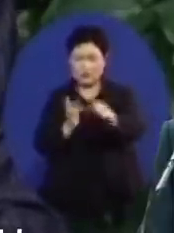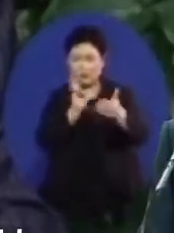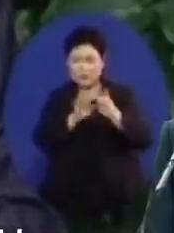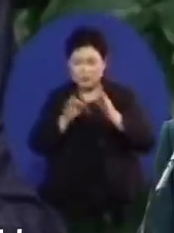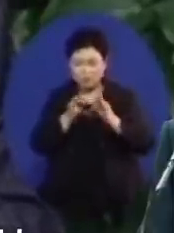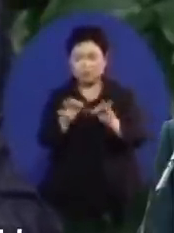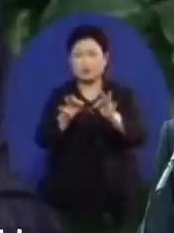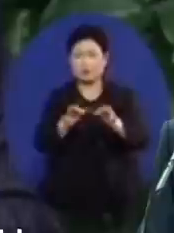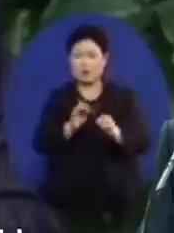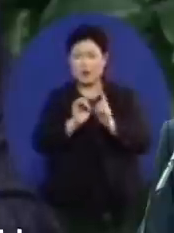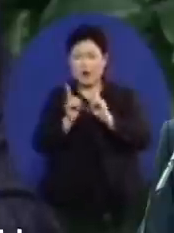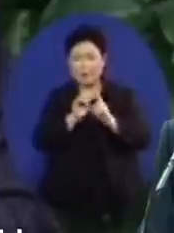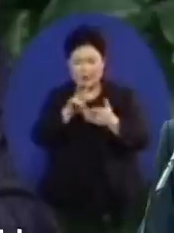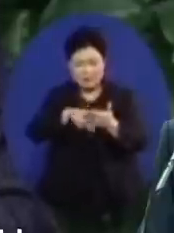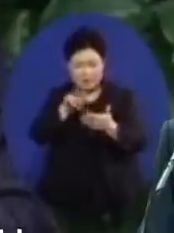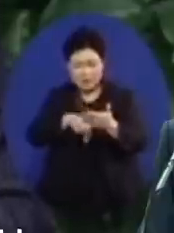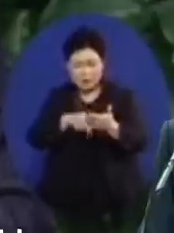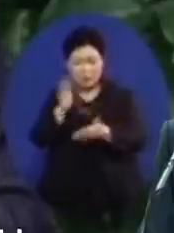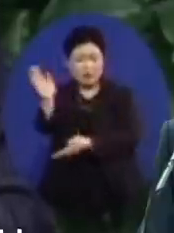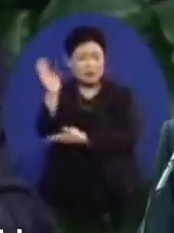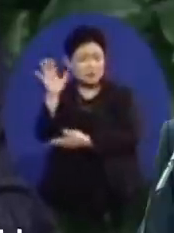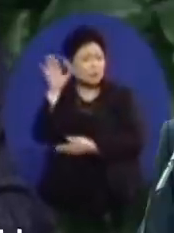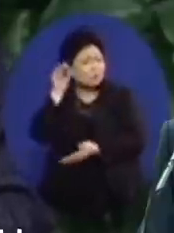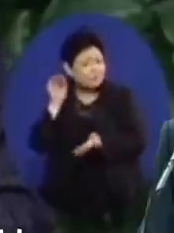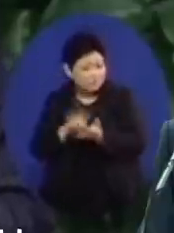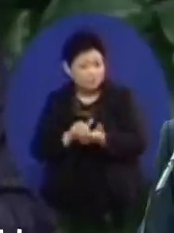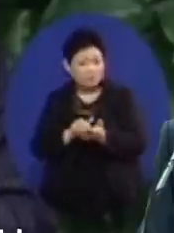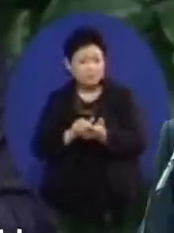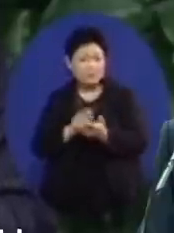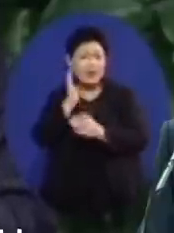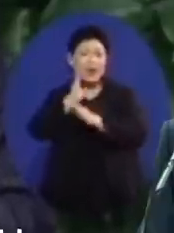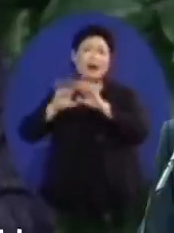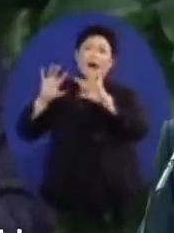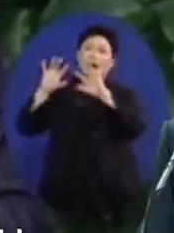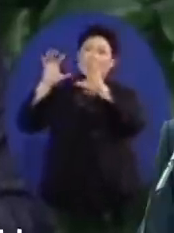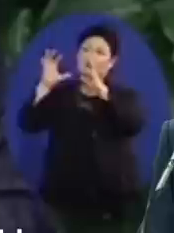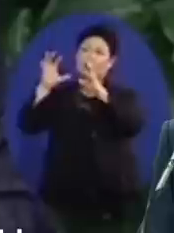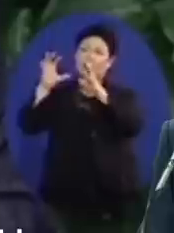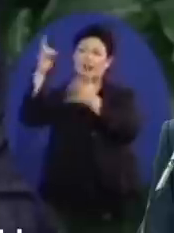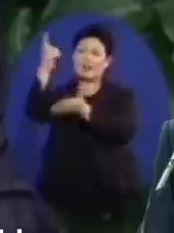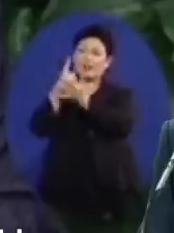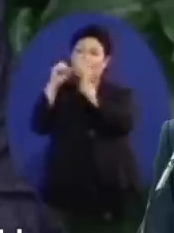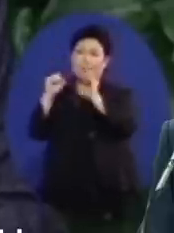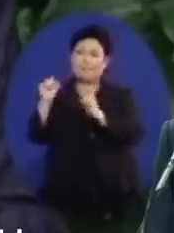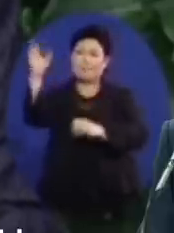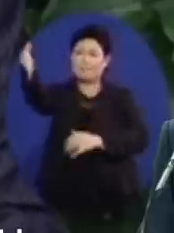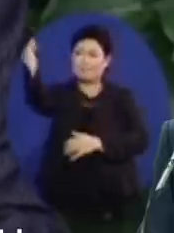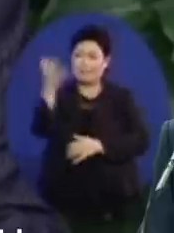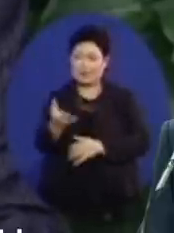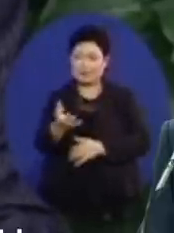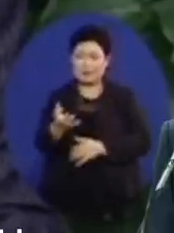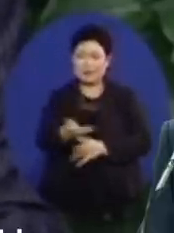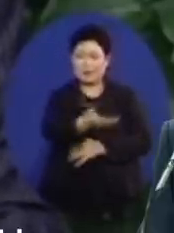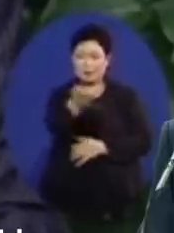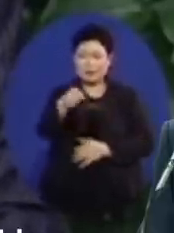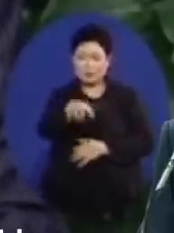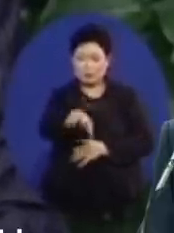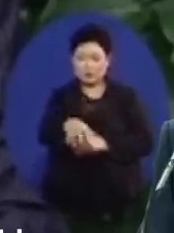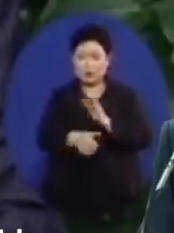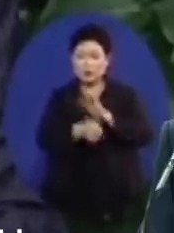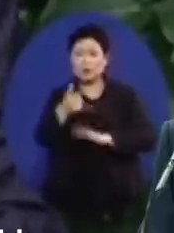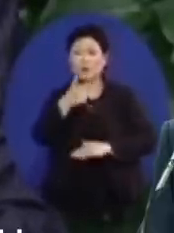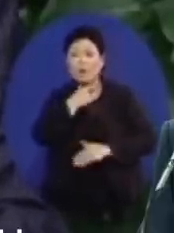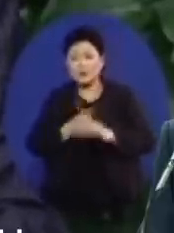찬송하고 말씀 읽고 설교 듣고 하늘나라가 임하는 것입니다. 여기에서 여러분의 소원이